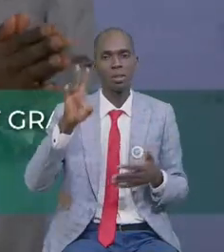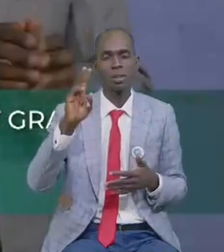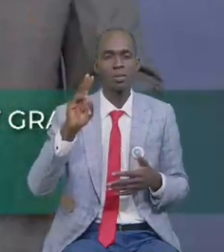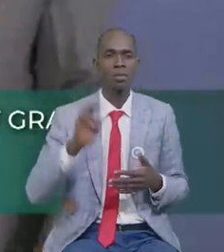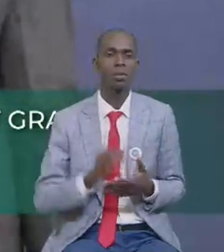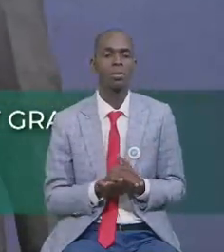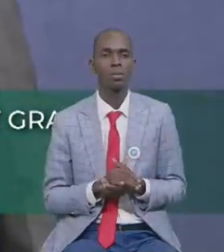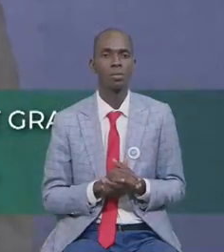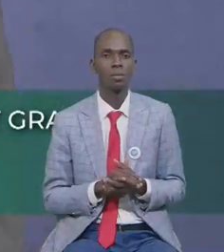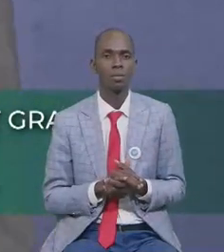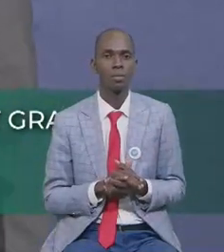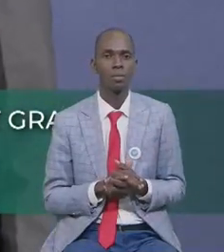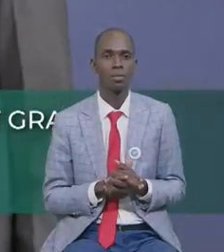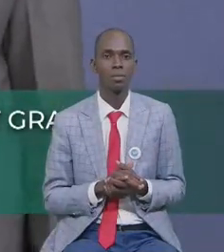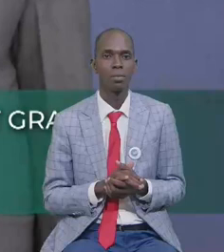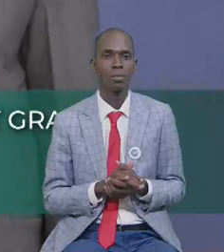verset 17.